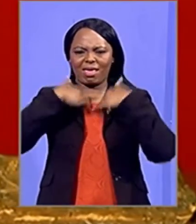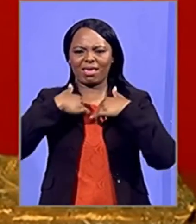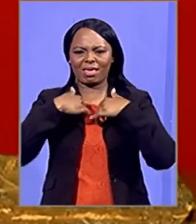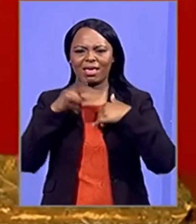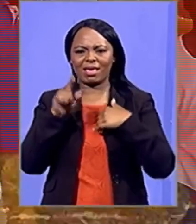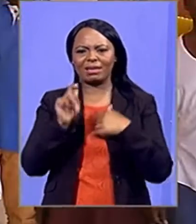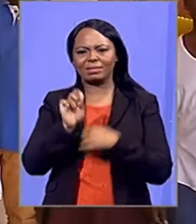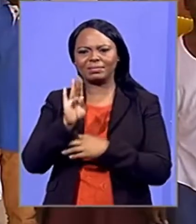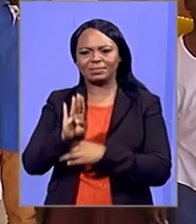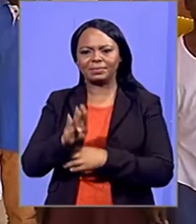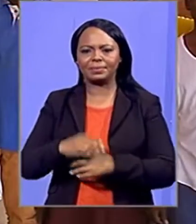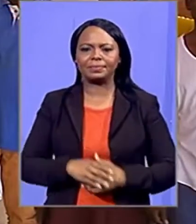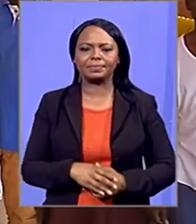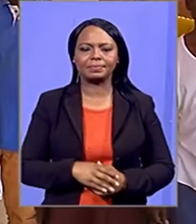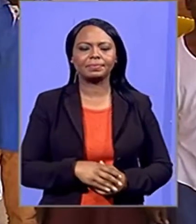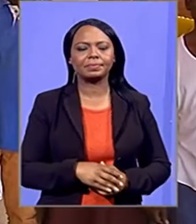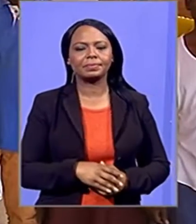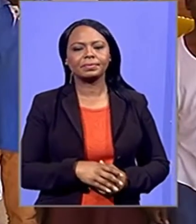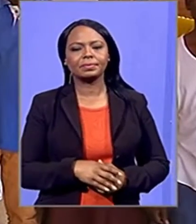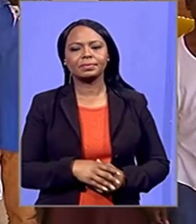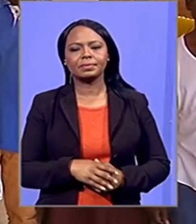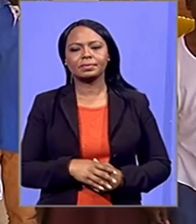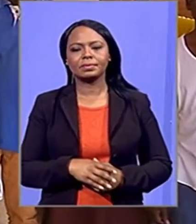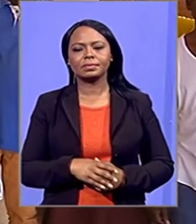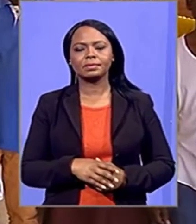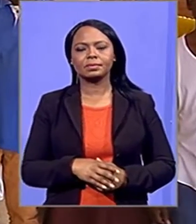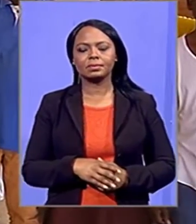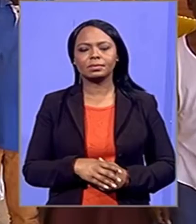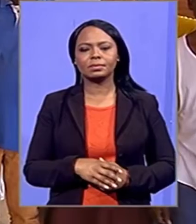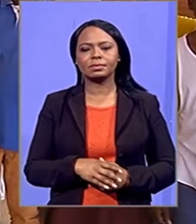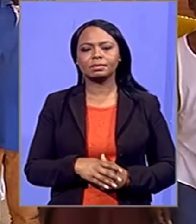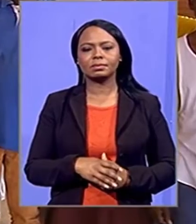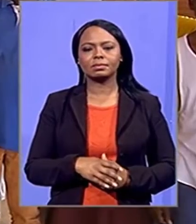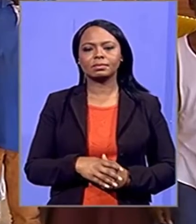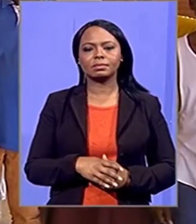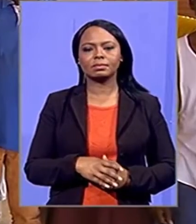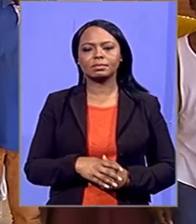la bolwetši bja marela. Nna ke Koketšo Motau wa ditaba tša SABC ga Mathabatha.